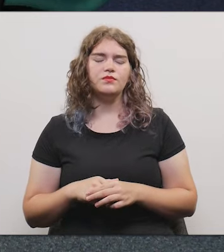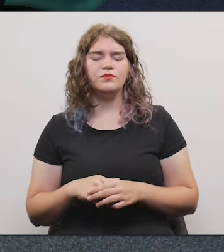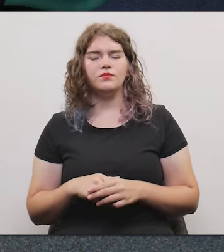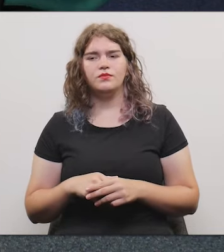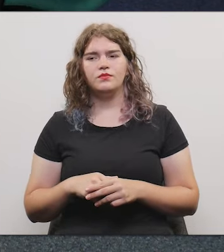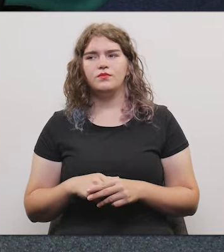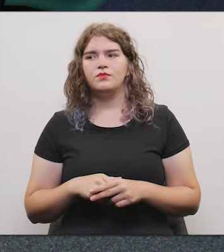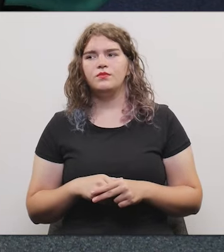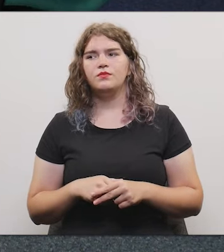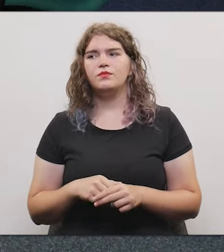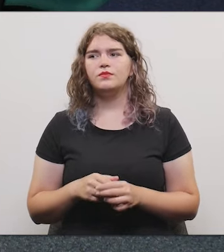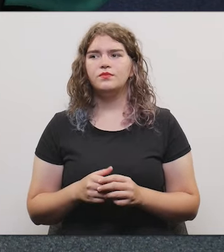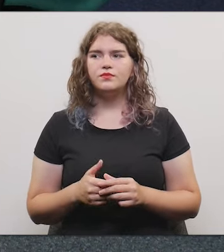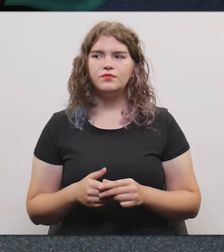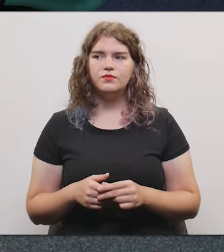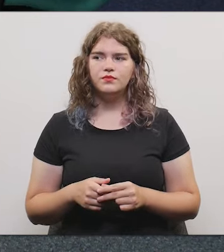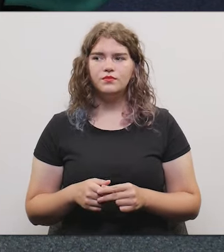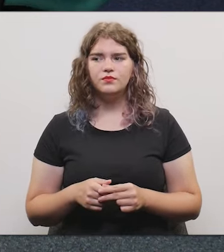e.